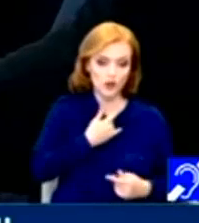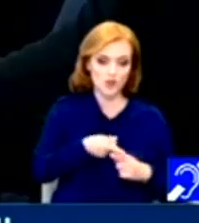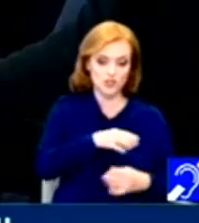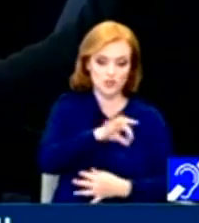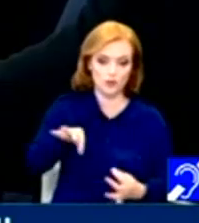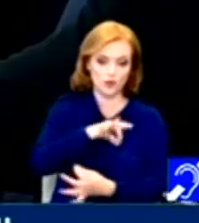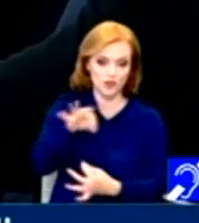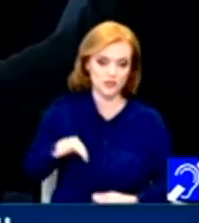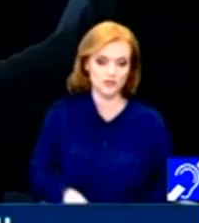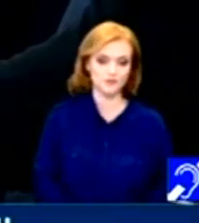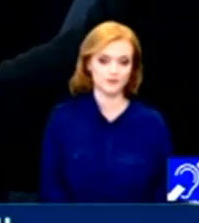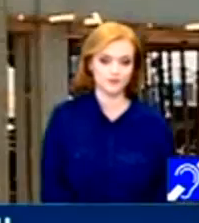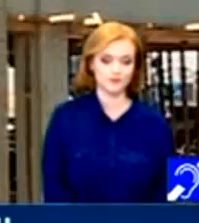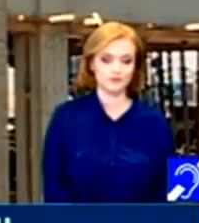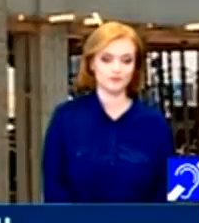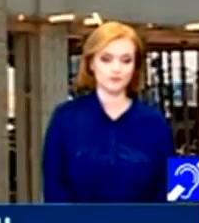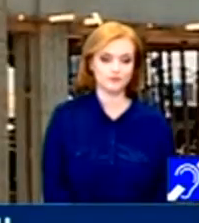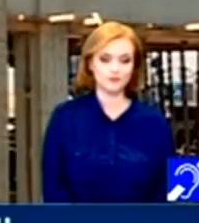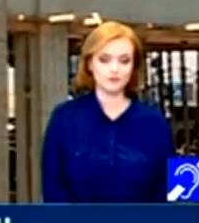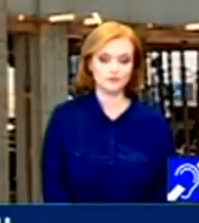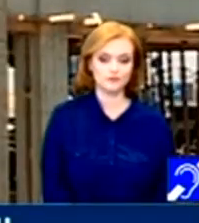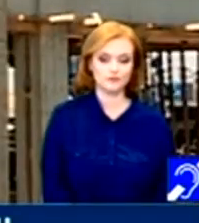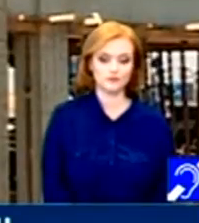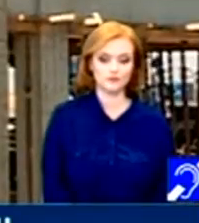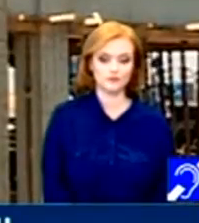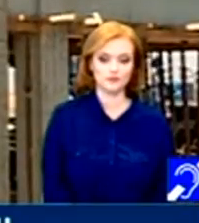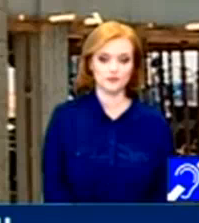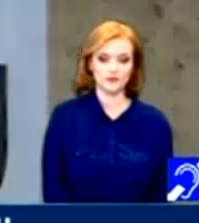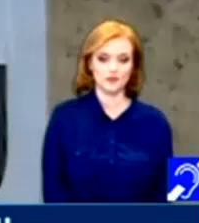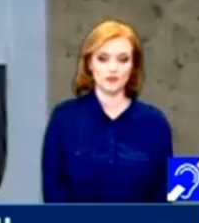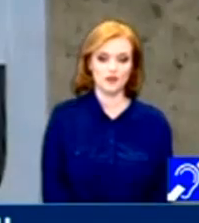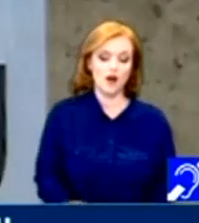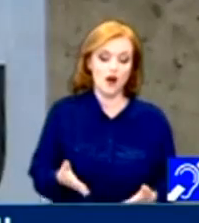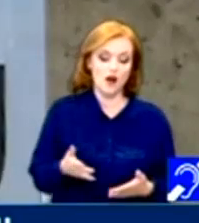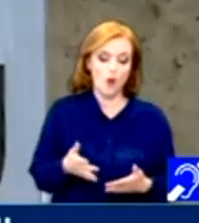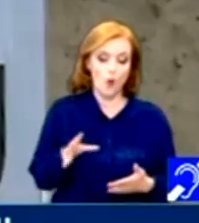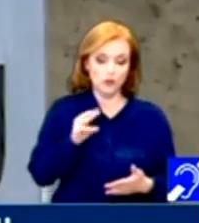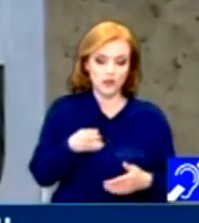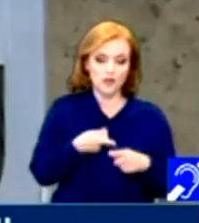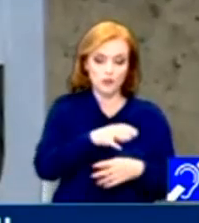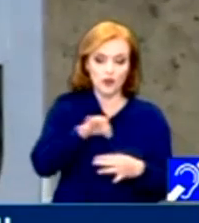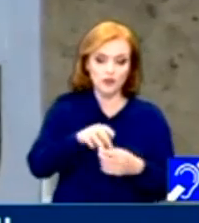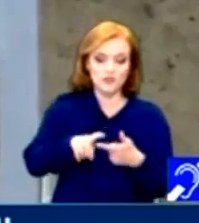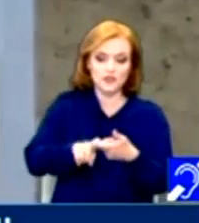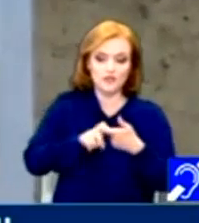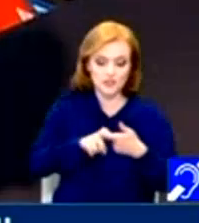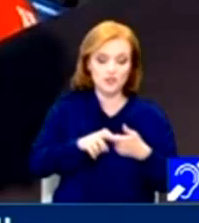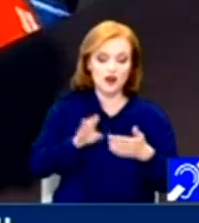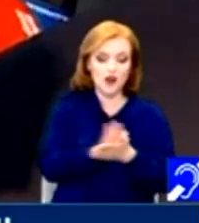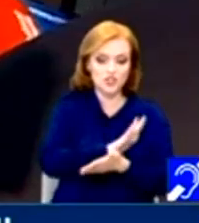de energie, de gaz, pentru că de asta depinde calitatea vieții a cetățenilor noștri. Am început